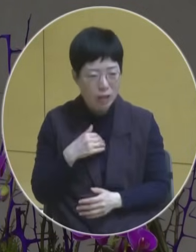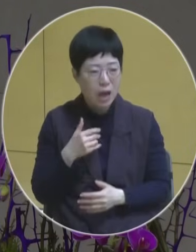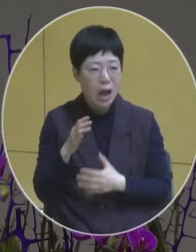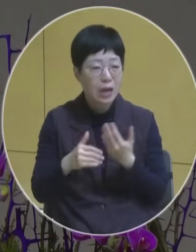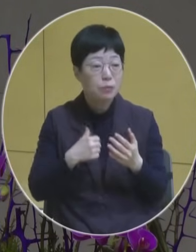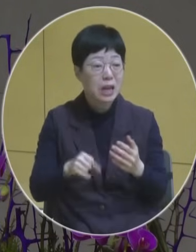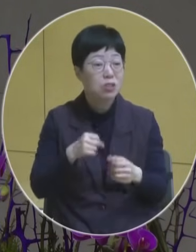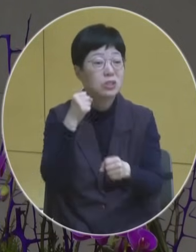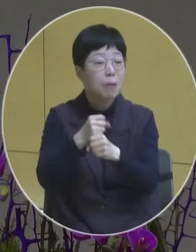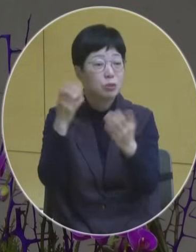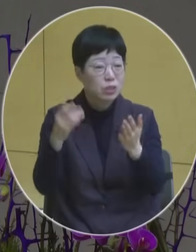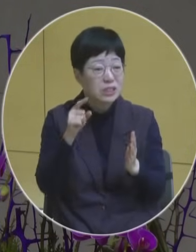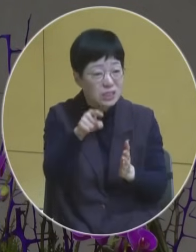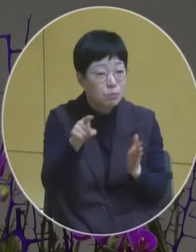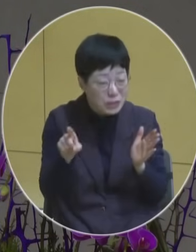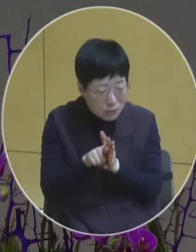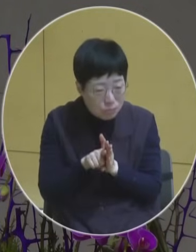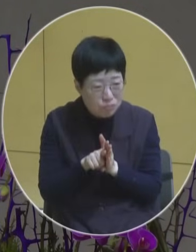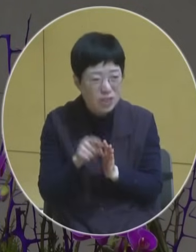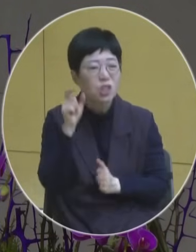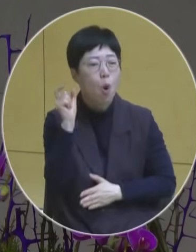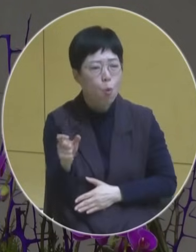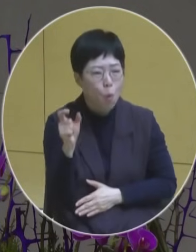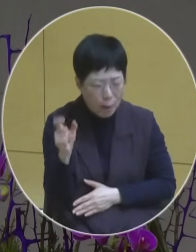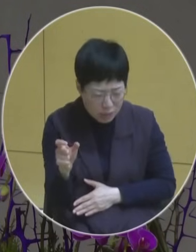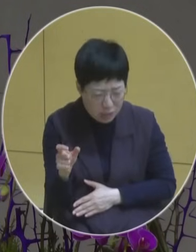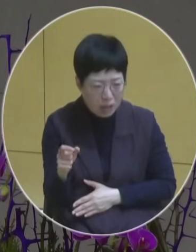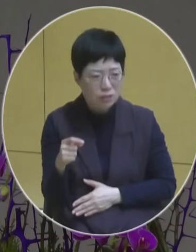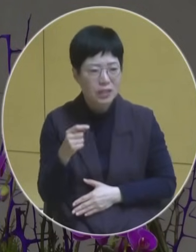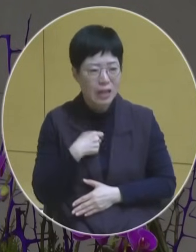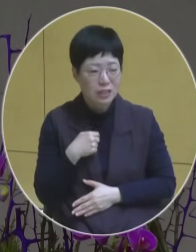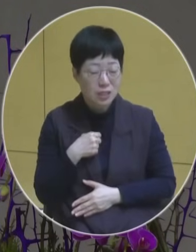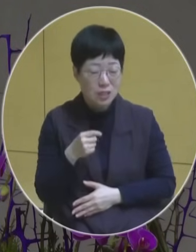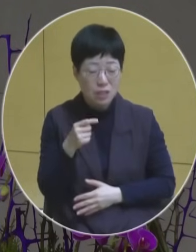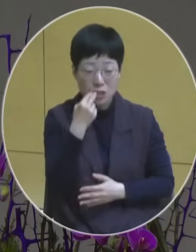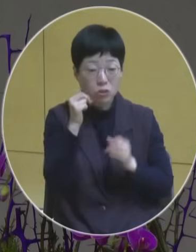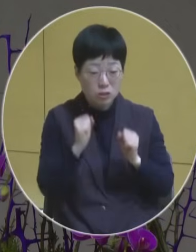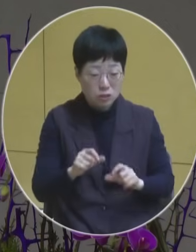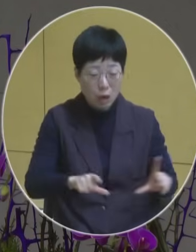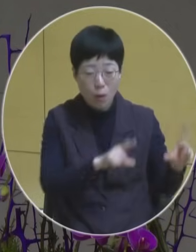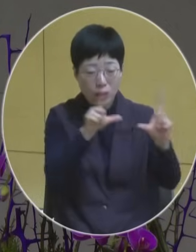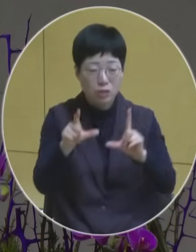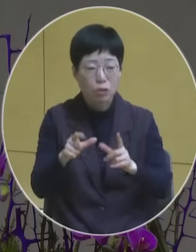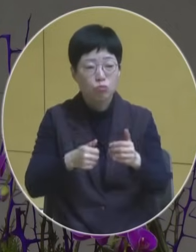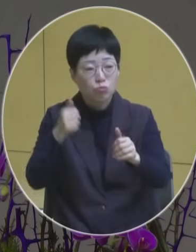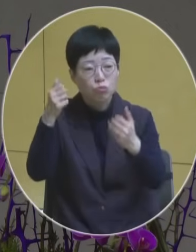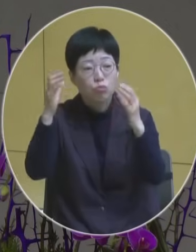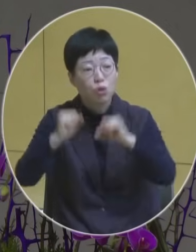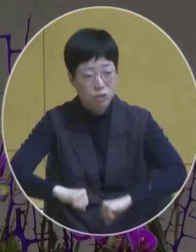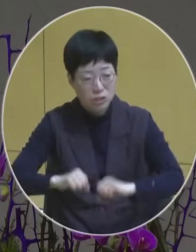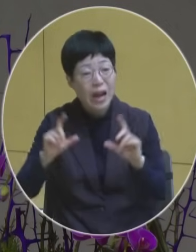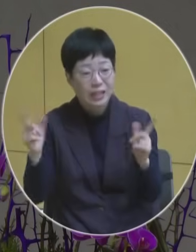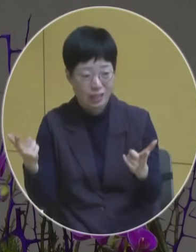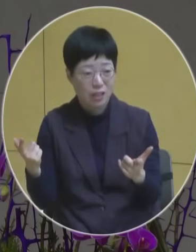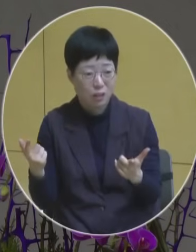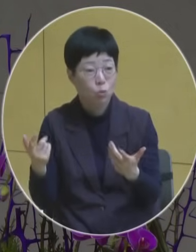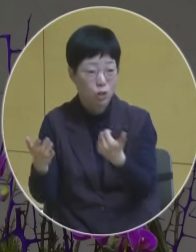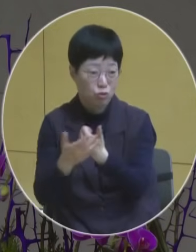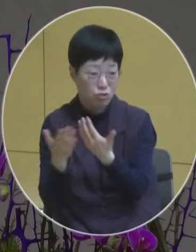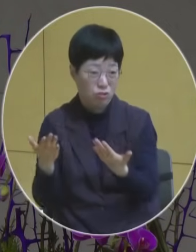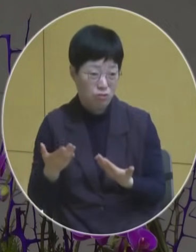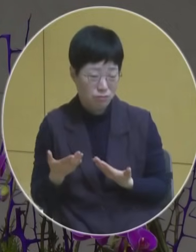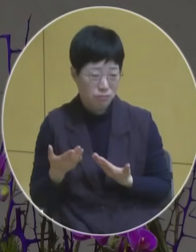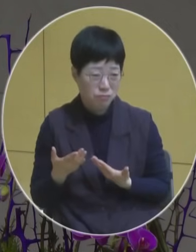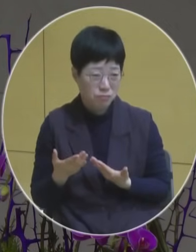자녀 삼으셨다는 이 믿음의 견고함이 그로 하여금 현실 속에 무너지지 않게 만드는 거예요.